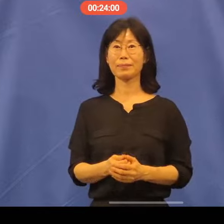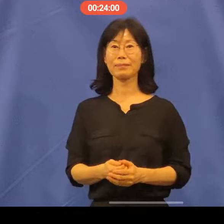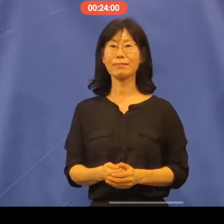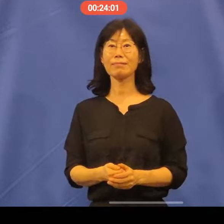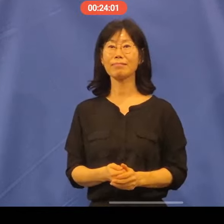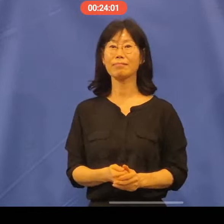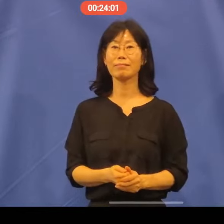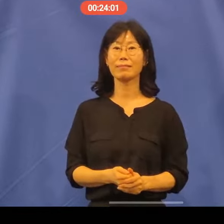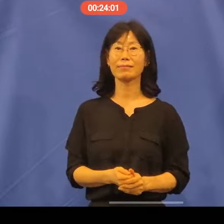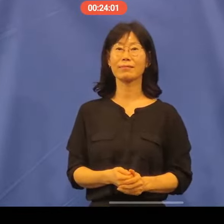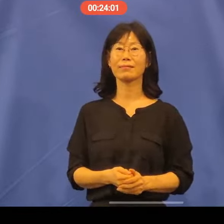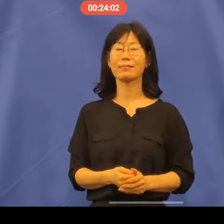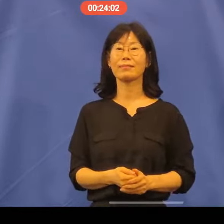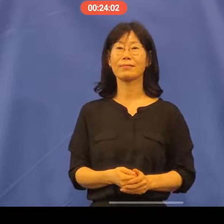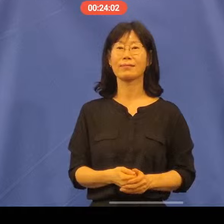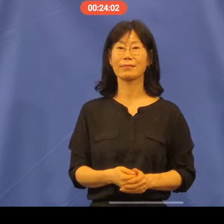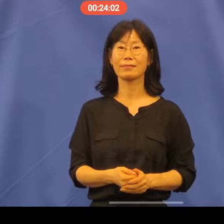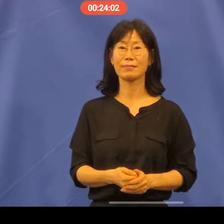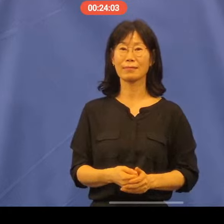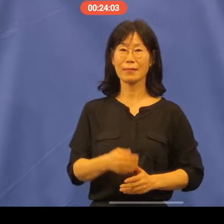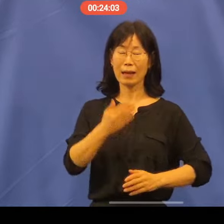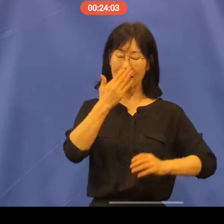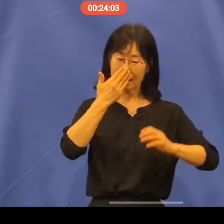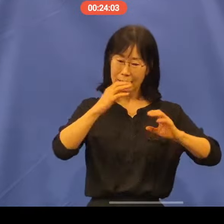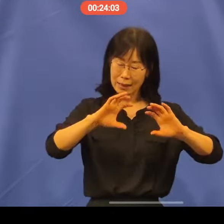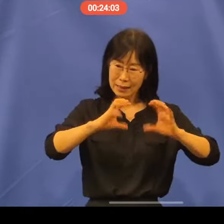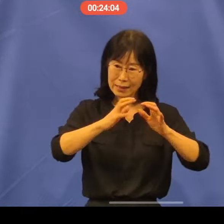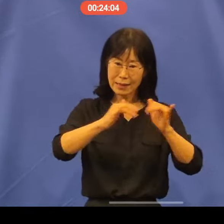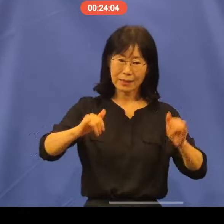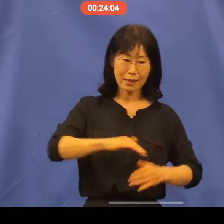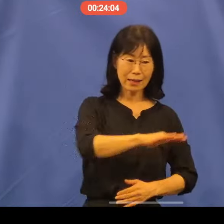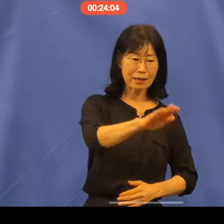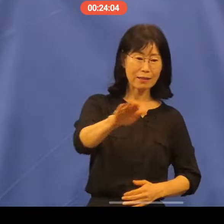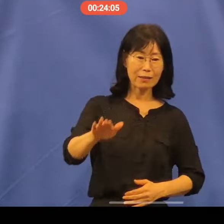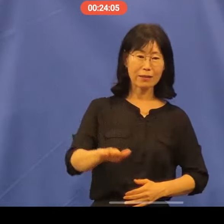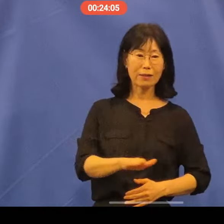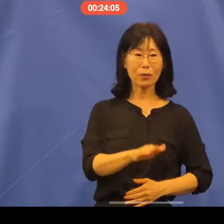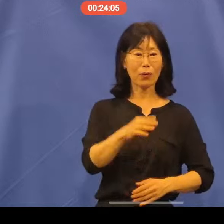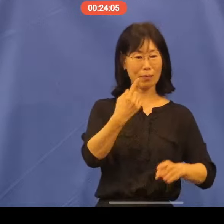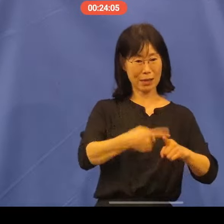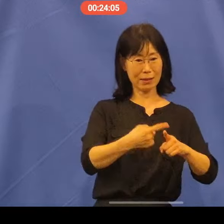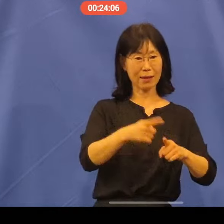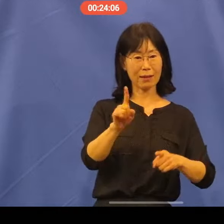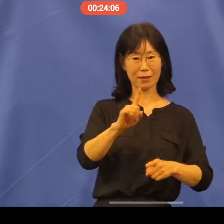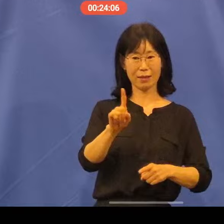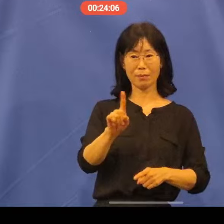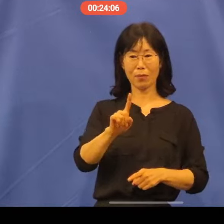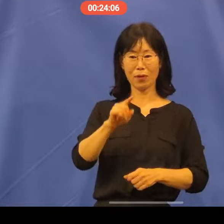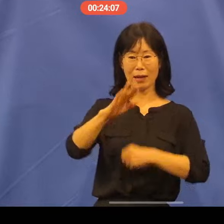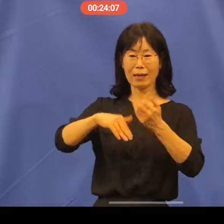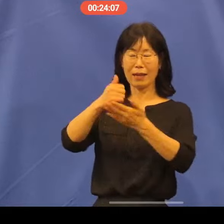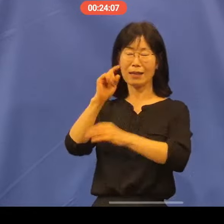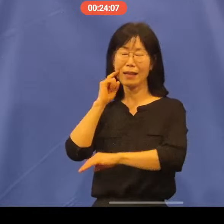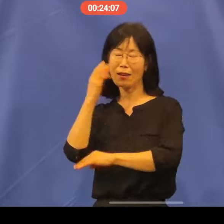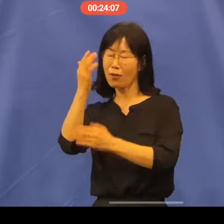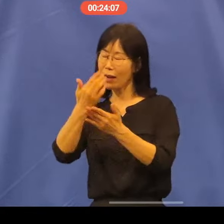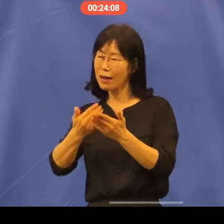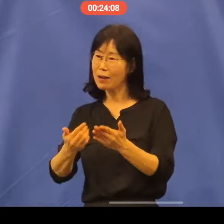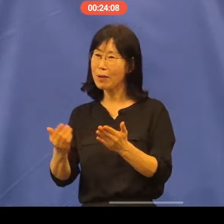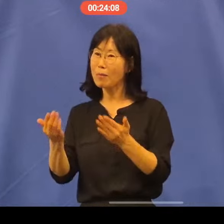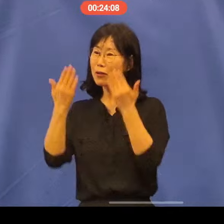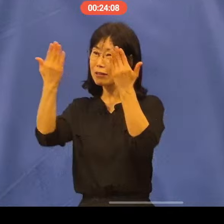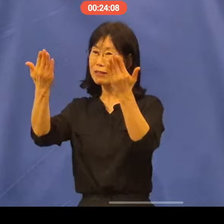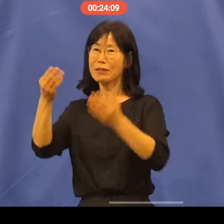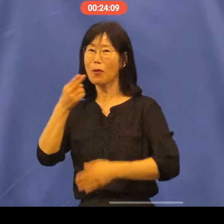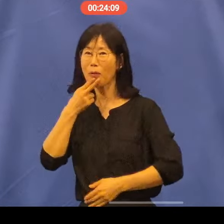자기들의 삶의 중심으로 이스라엘 백성들이 광야를 지날 때도 내 궁시렁의 은사는 아니지만